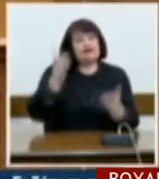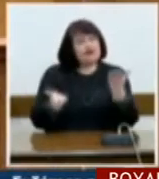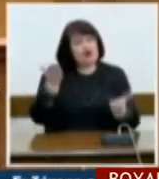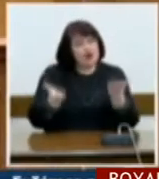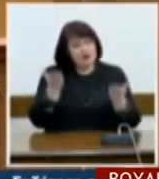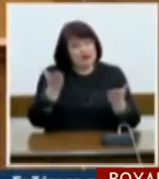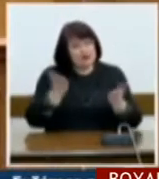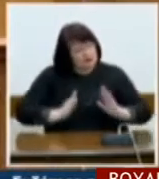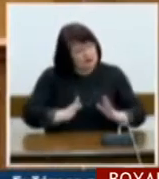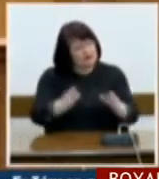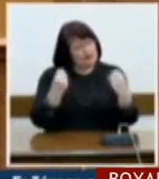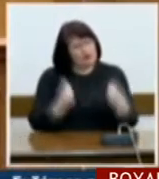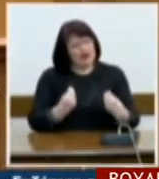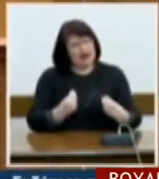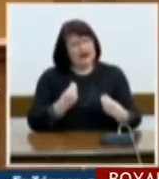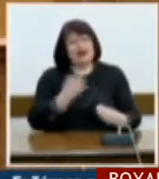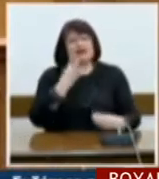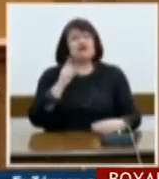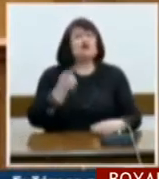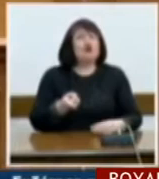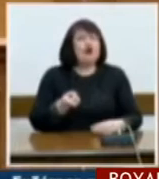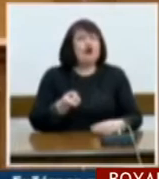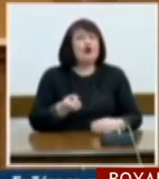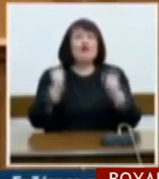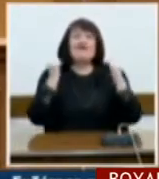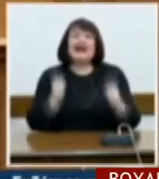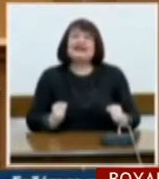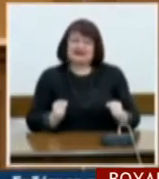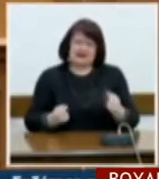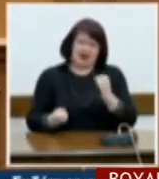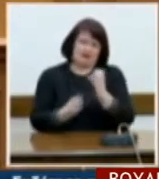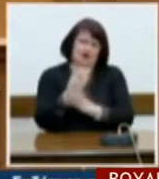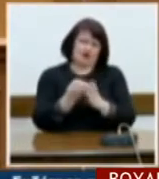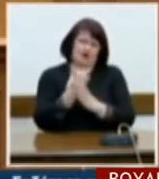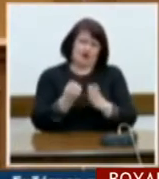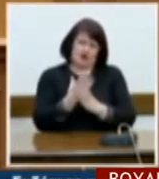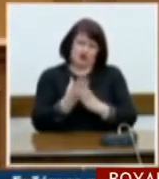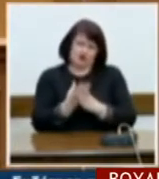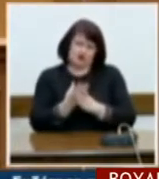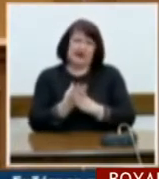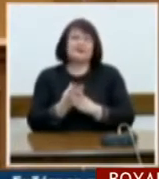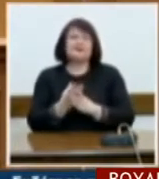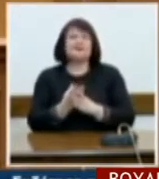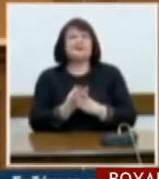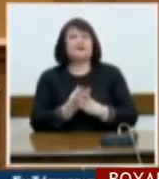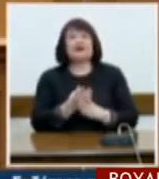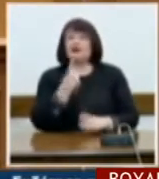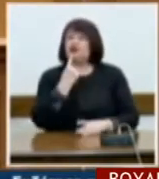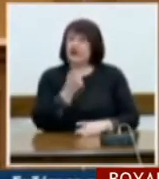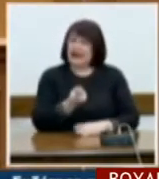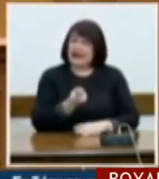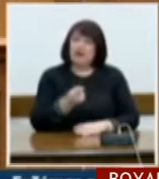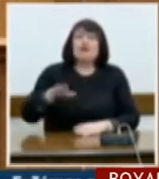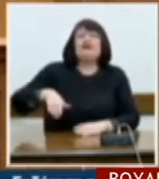αυτό και το καλάθι των βασικών προϊόντων στην πατρίδα μας παραμένει αναλογικά, το τονίζω,